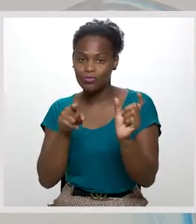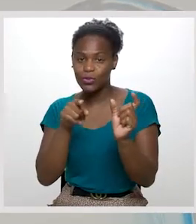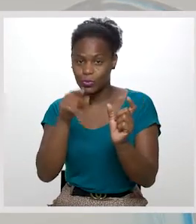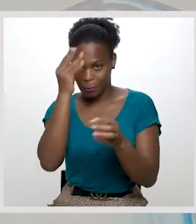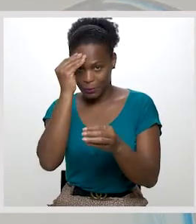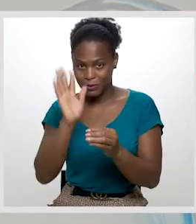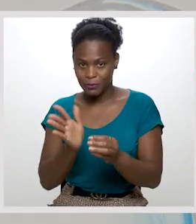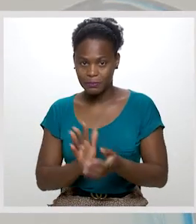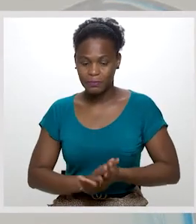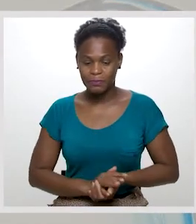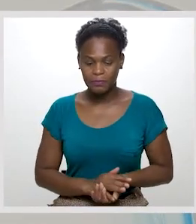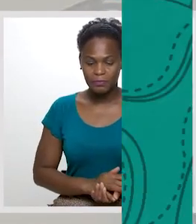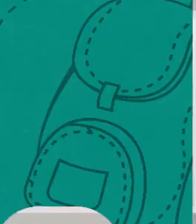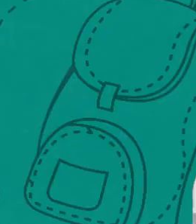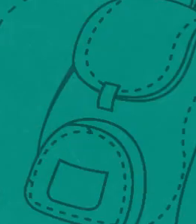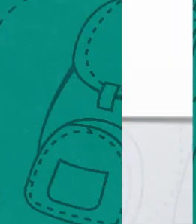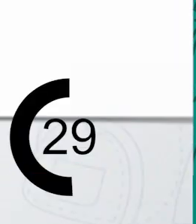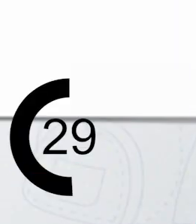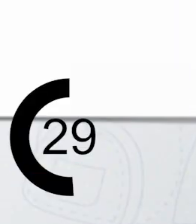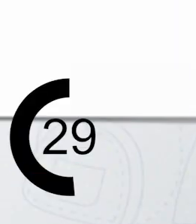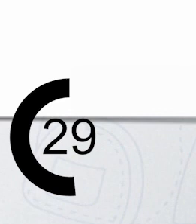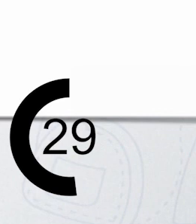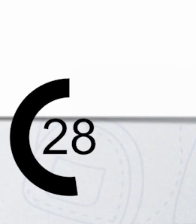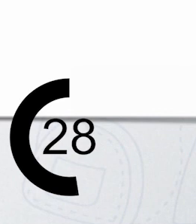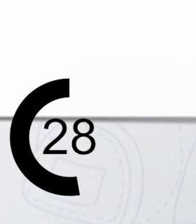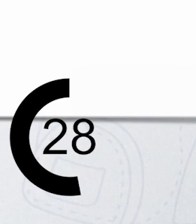mots interrogatifs que tu as appris.